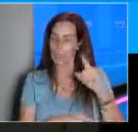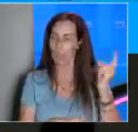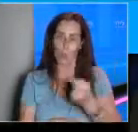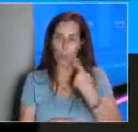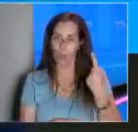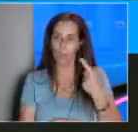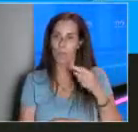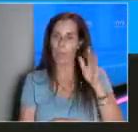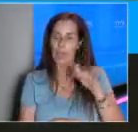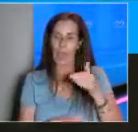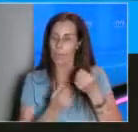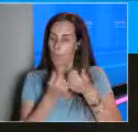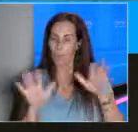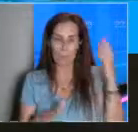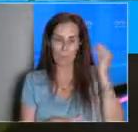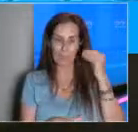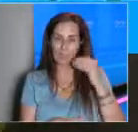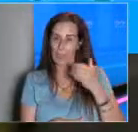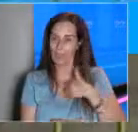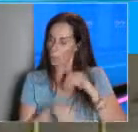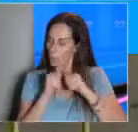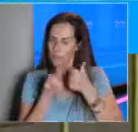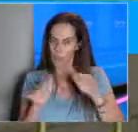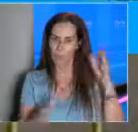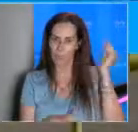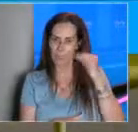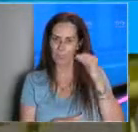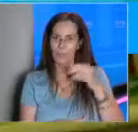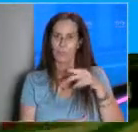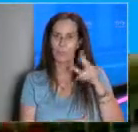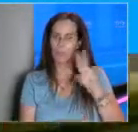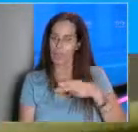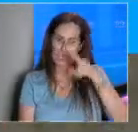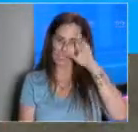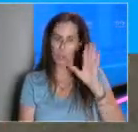לציבור, גם אם פותחים את מוסדות החינוך, ואנחנו בעד לפתוח אותם, יש שם